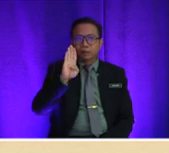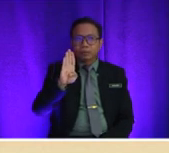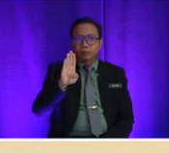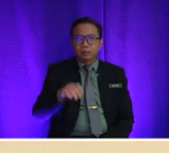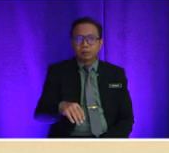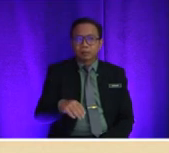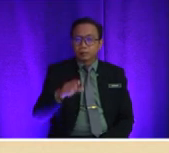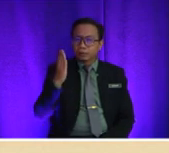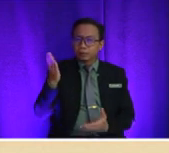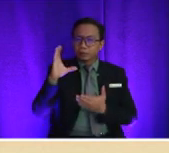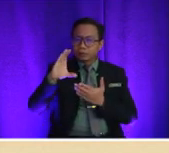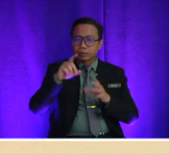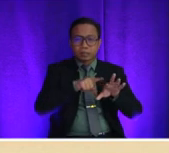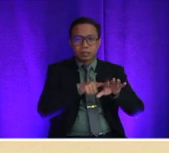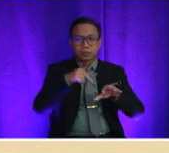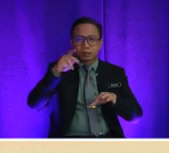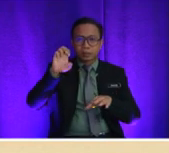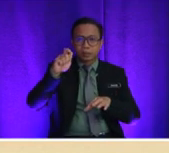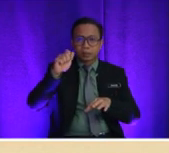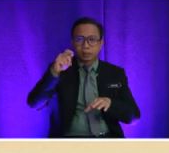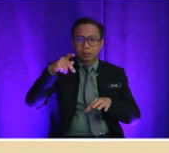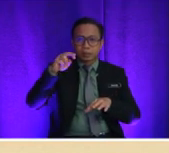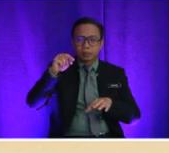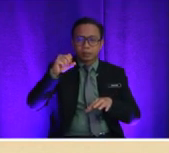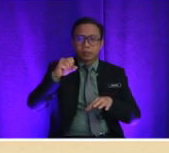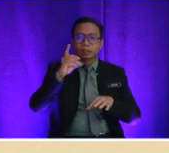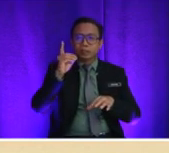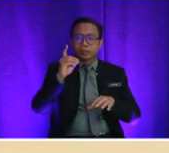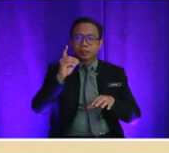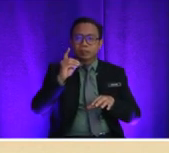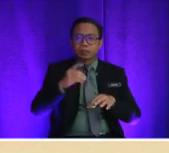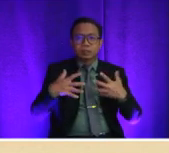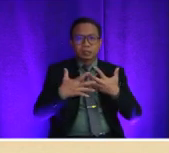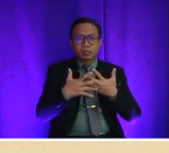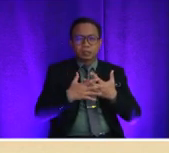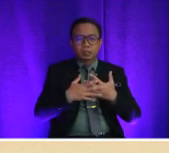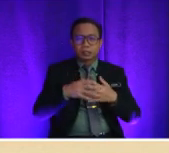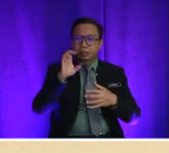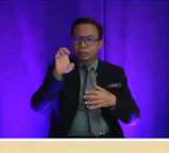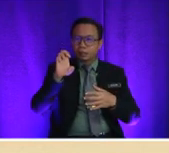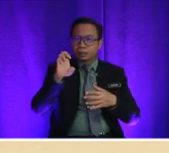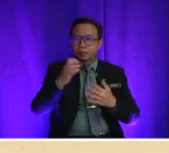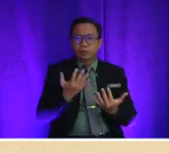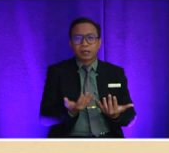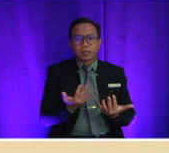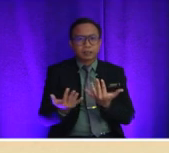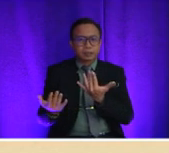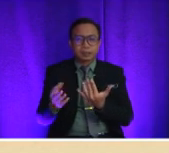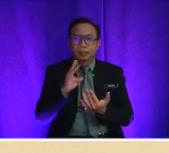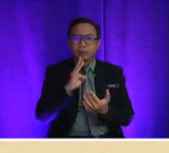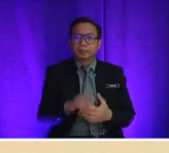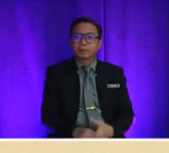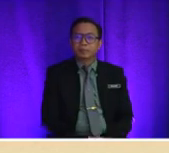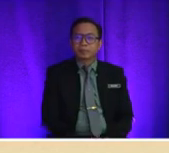si daun ketapang di jaring kurungan IP pemanas air pilih pada naon bagi